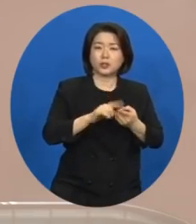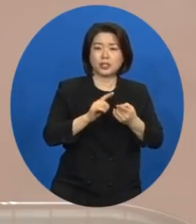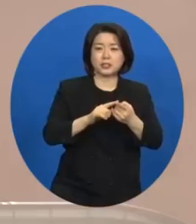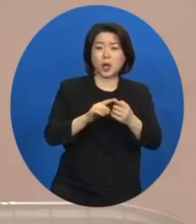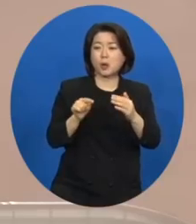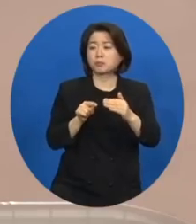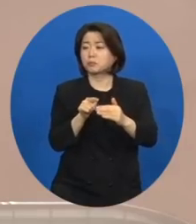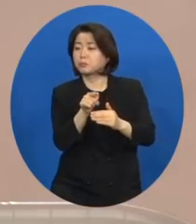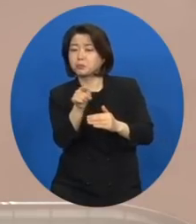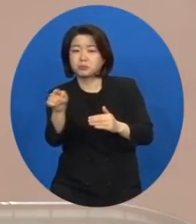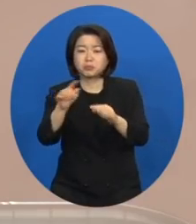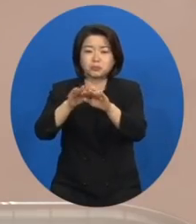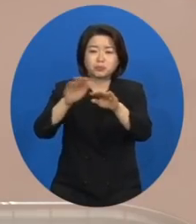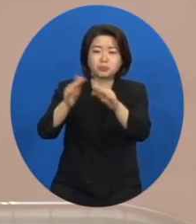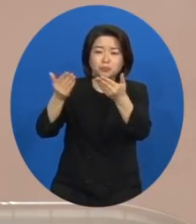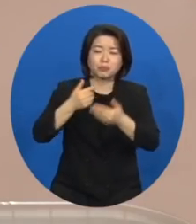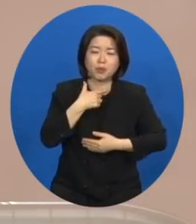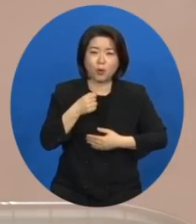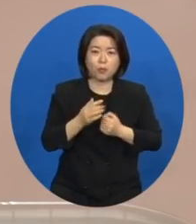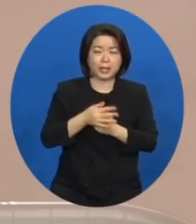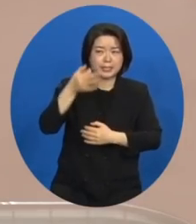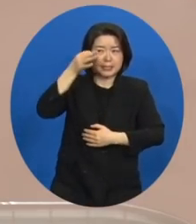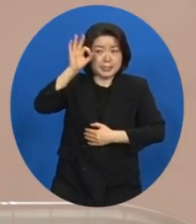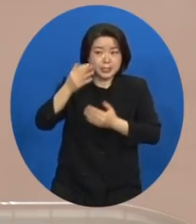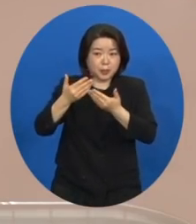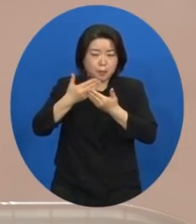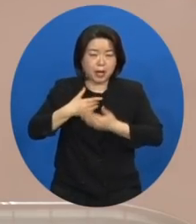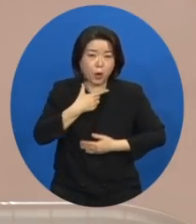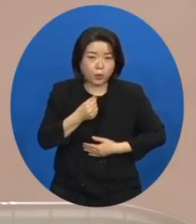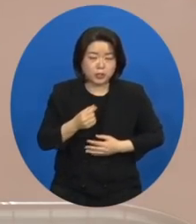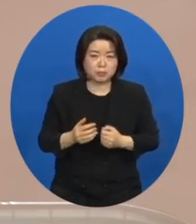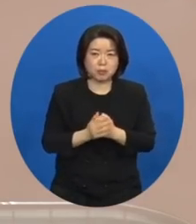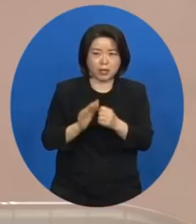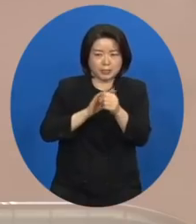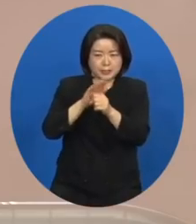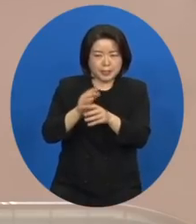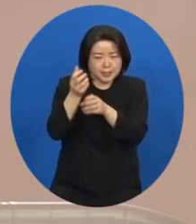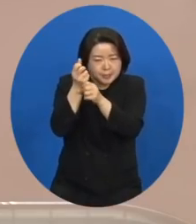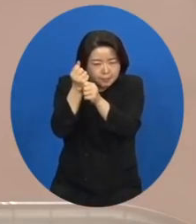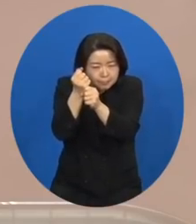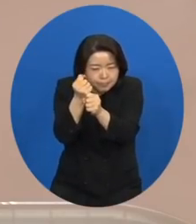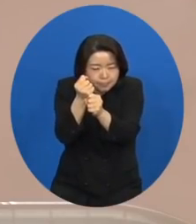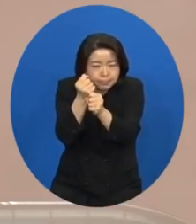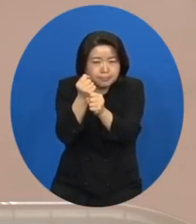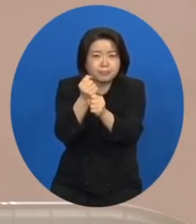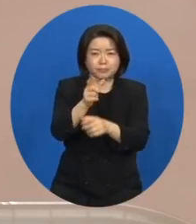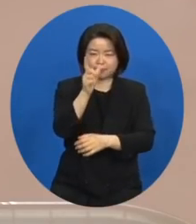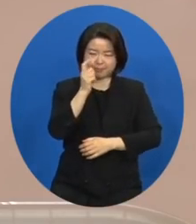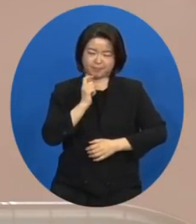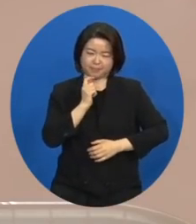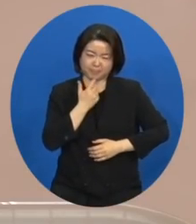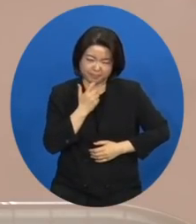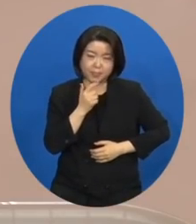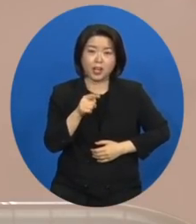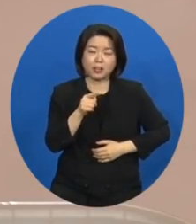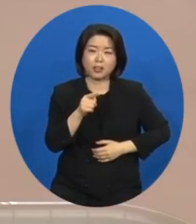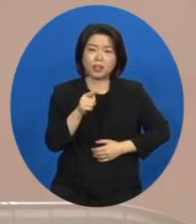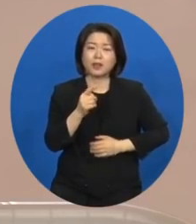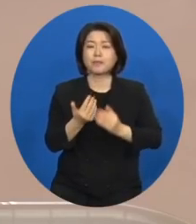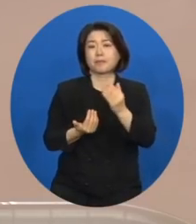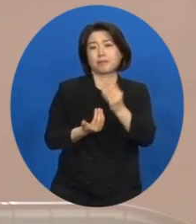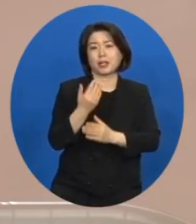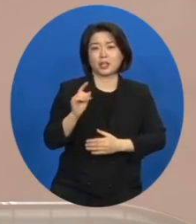받으려고 인정을 받으려고 또한 어떤 사랑을 받을라고 어디 집착을 하게 되면서 발생하는 것이 바로 중독 입니다